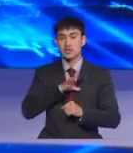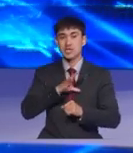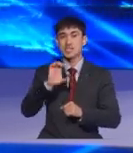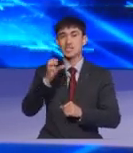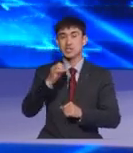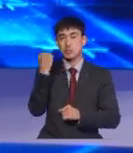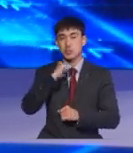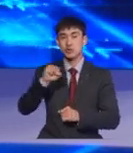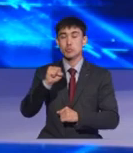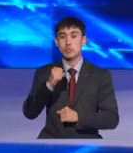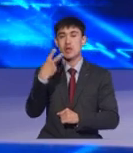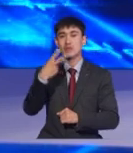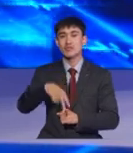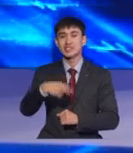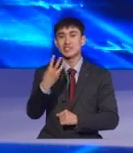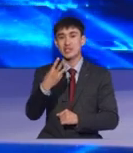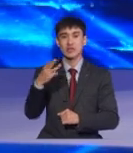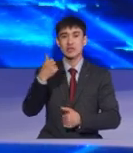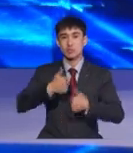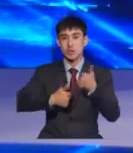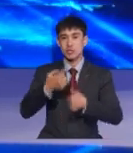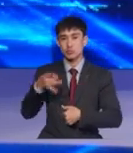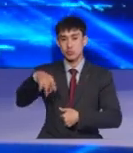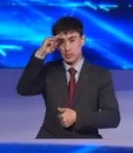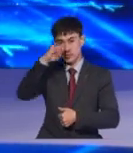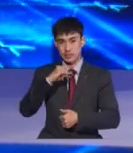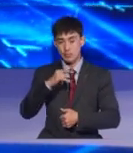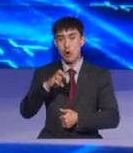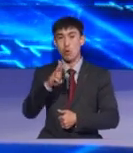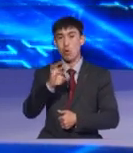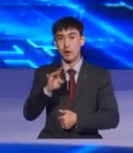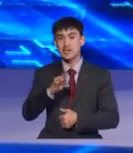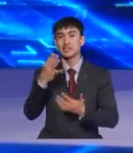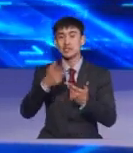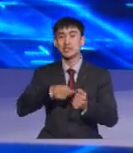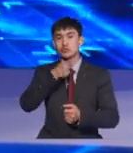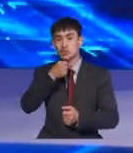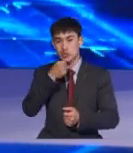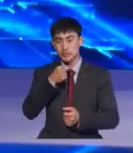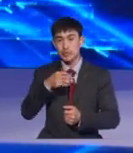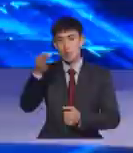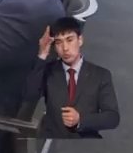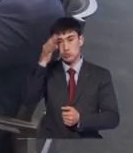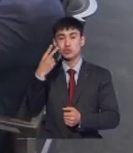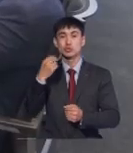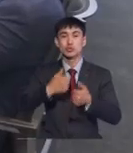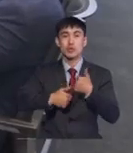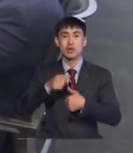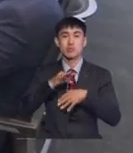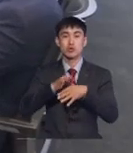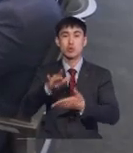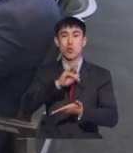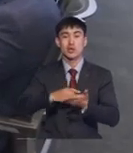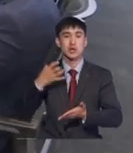ставшими серебряными призерами 23-го чемпионата Республики Казахстан по кокпару среди взрослых. Напомним, что чемпионат прошел в